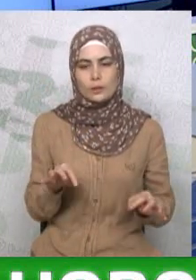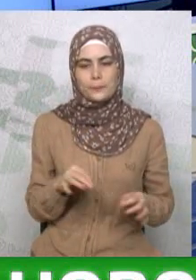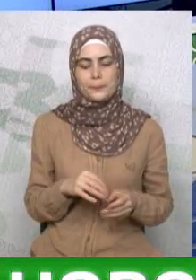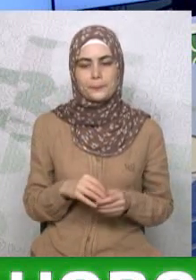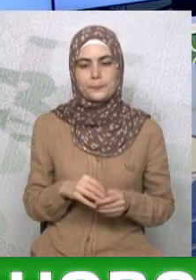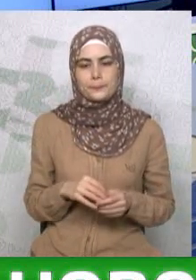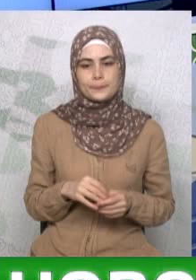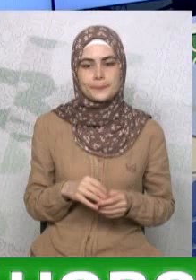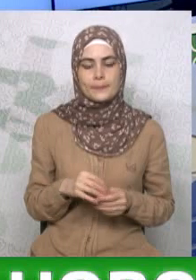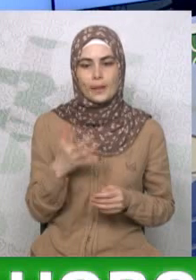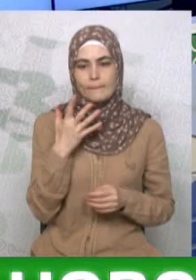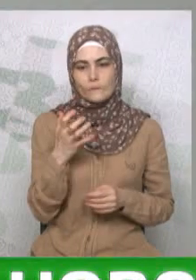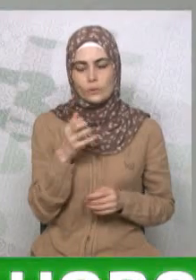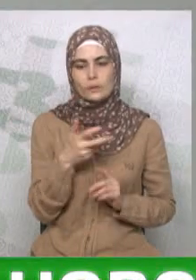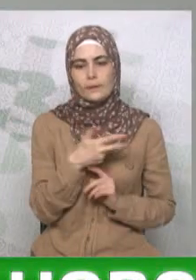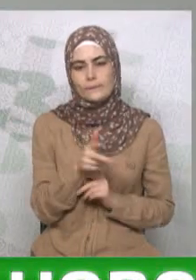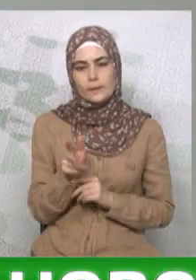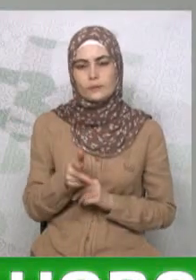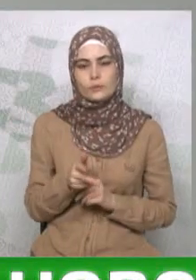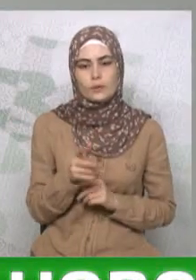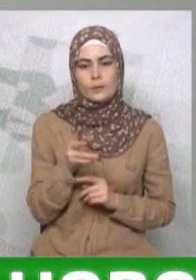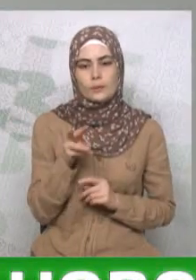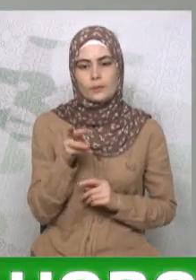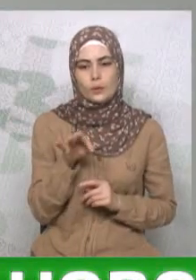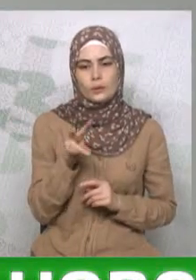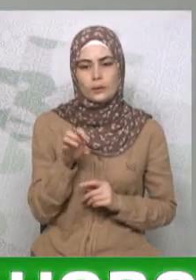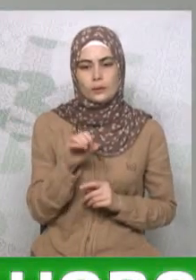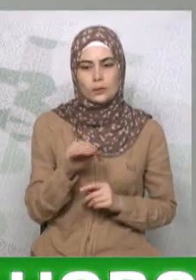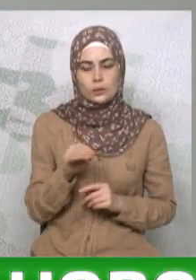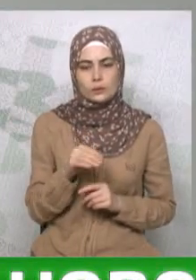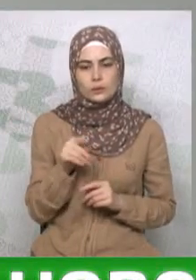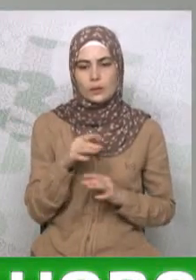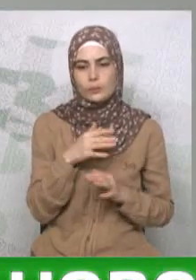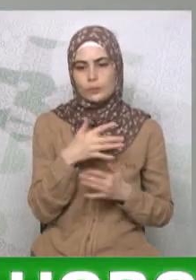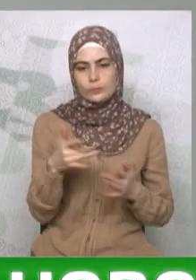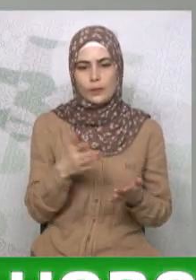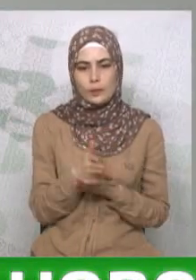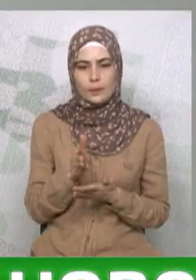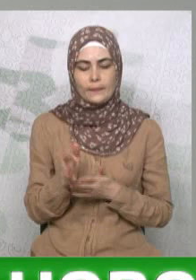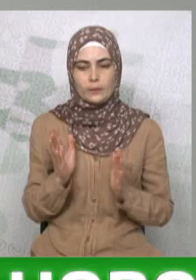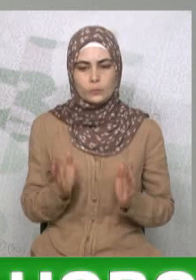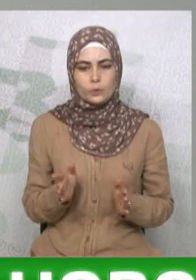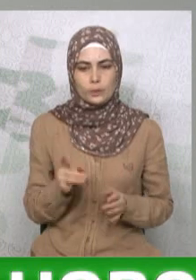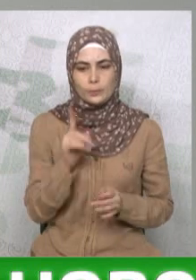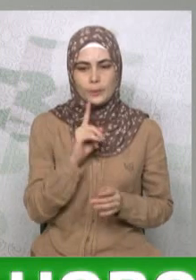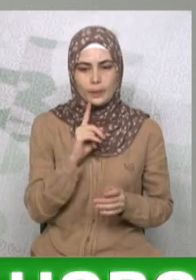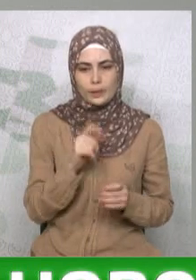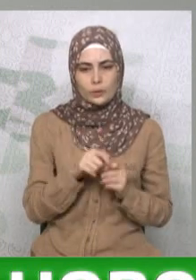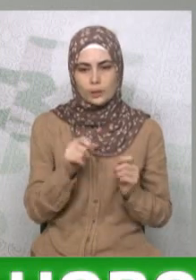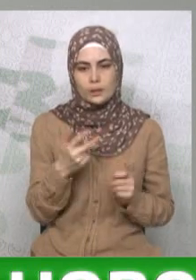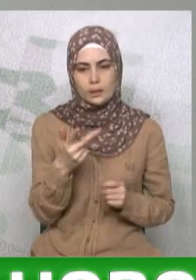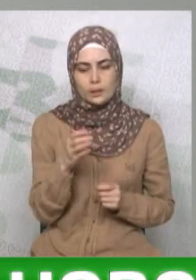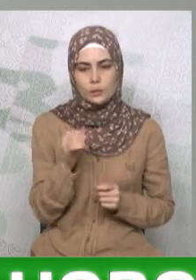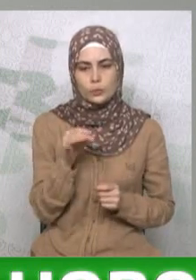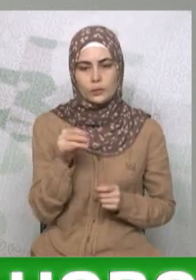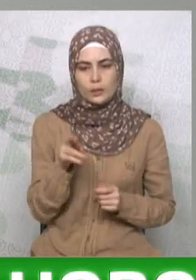Это фото, видео, монтаж. Там много направлений. Но пока мы открыли всего лишь 3 студии, в том